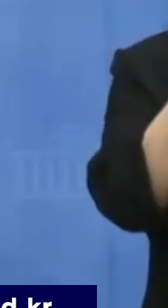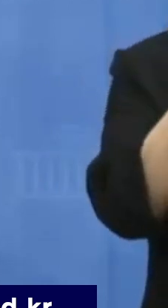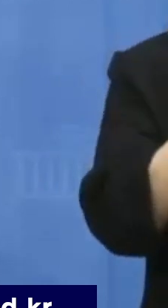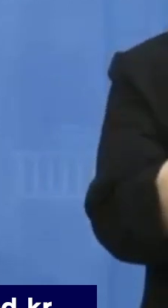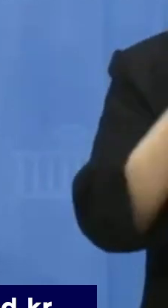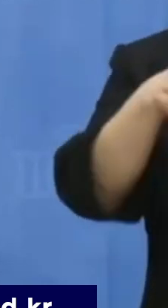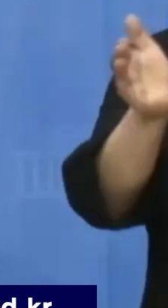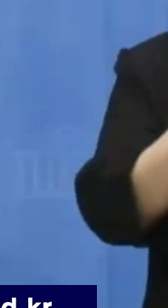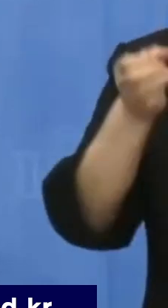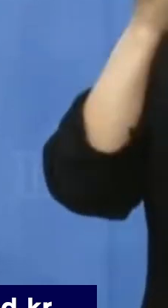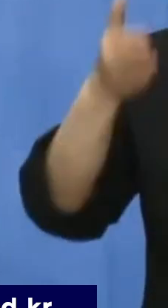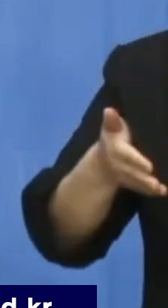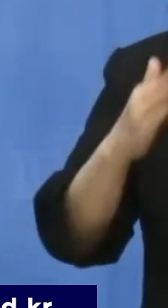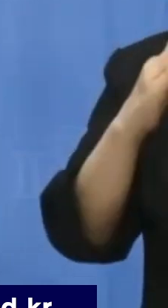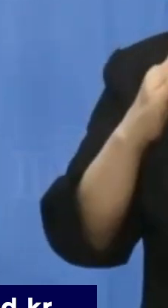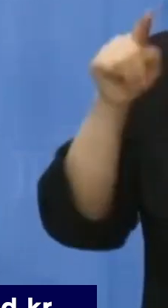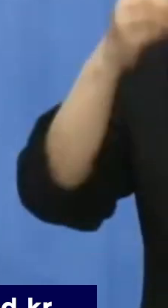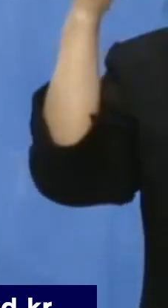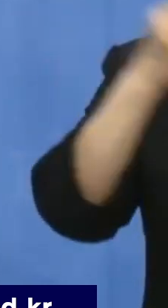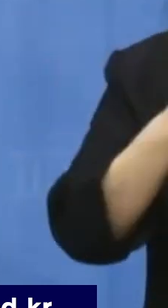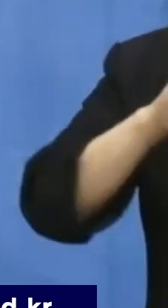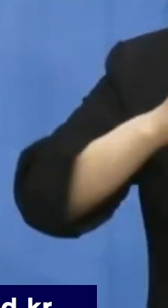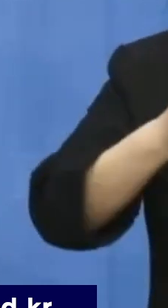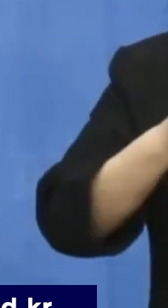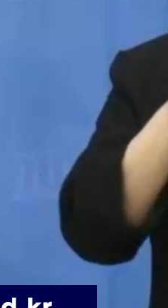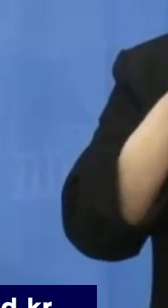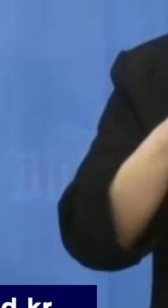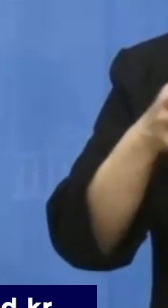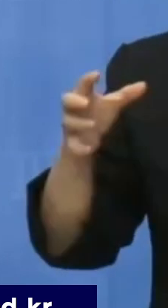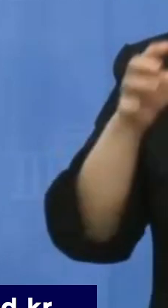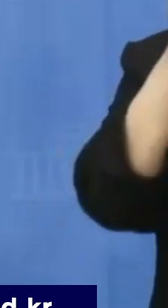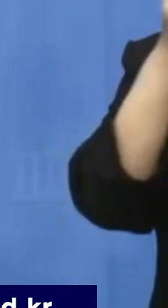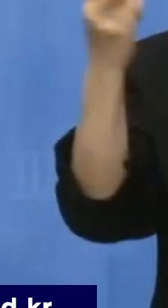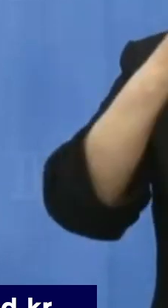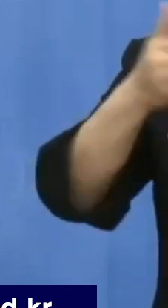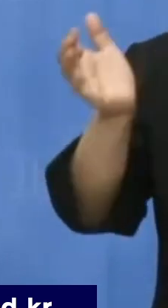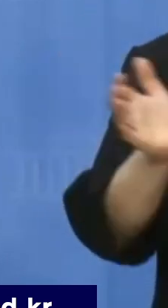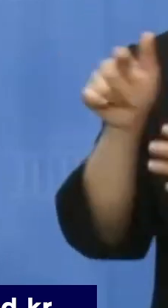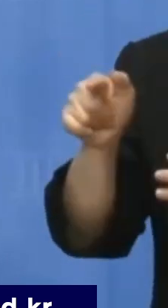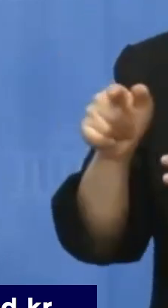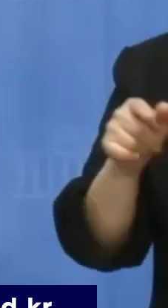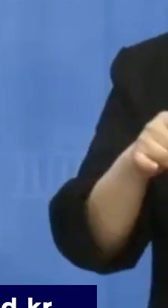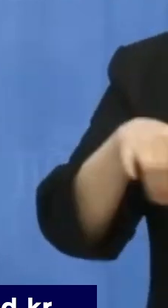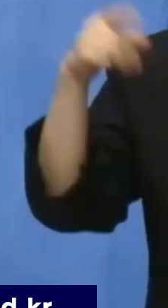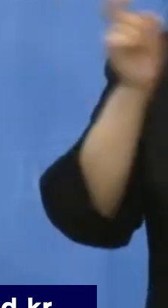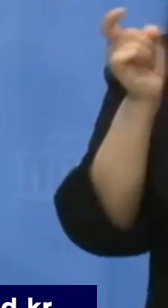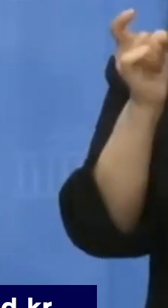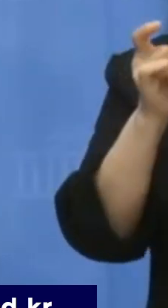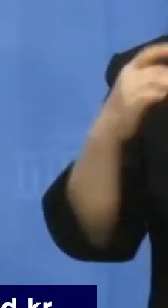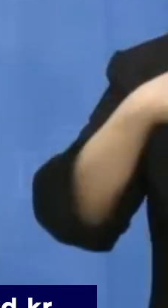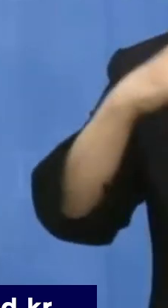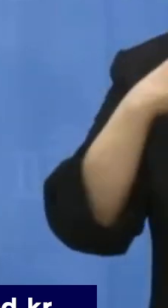경찰행정지원부서 신설에 대해서 오해와 억측이 난무하고 더불어민주당의 정쟁화가 극에